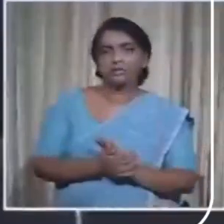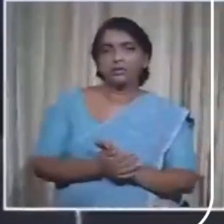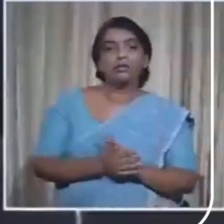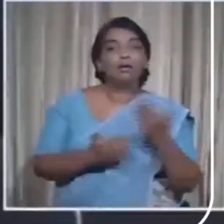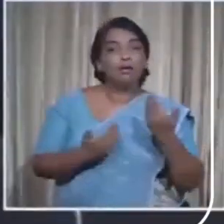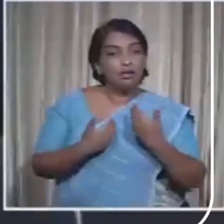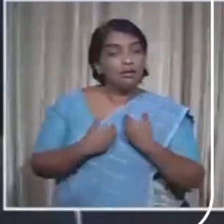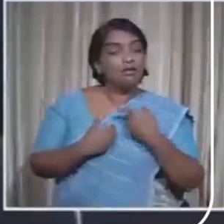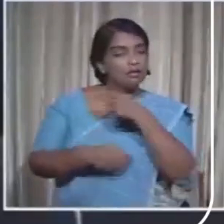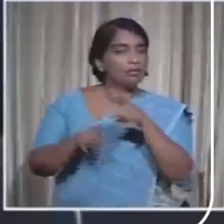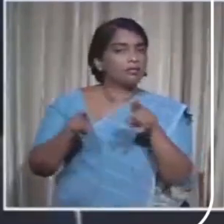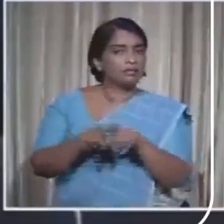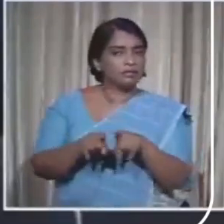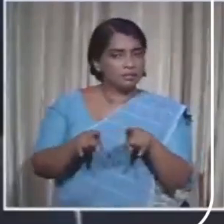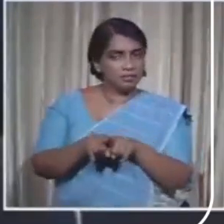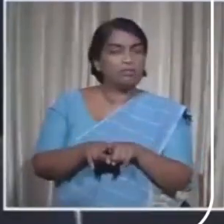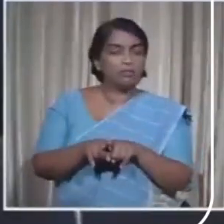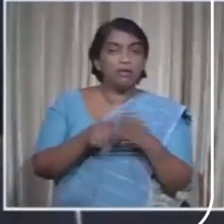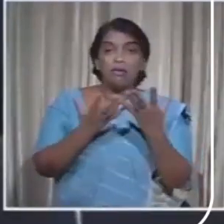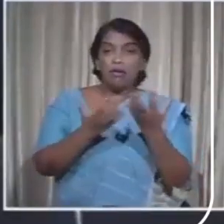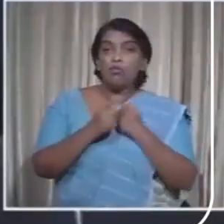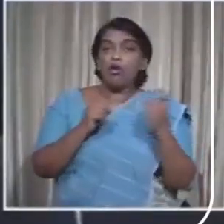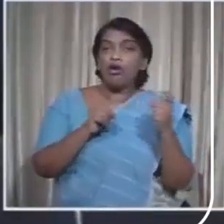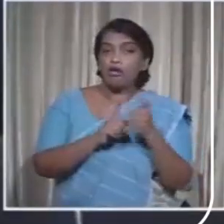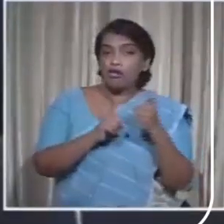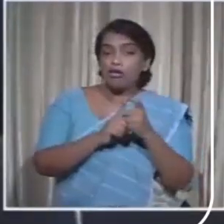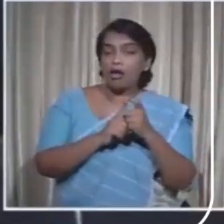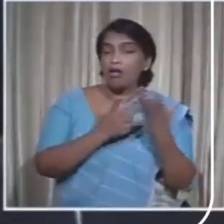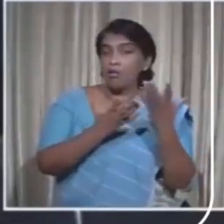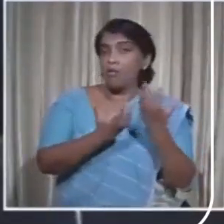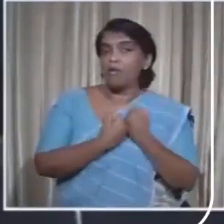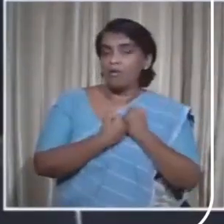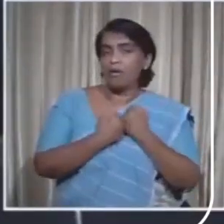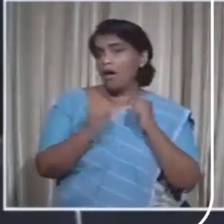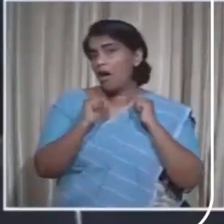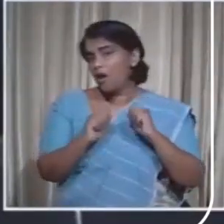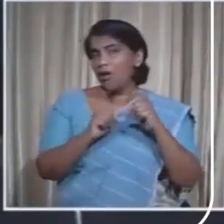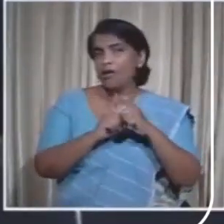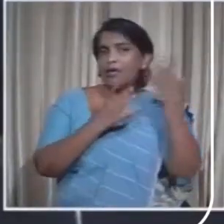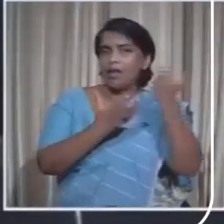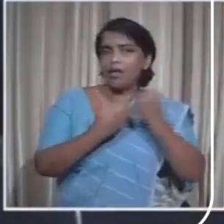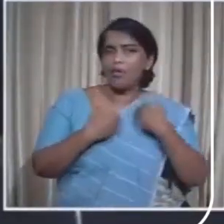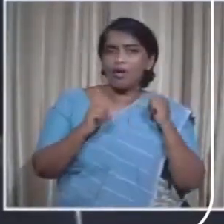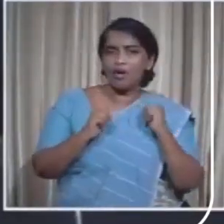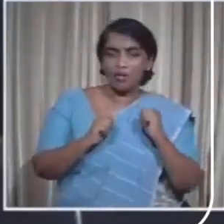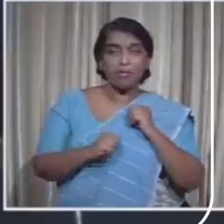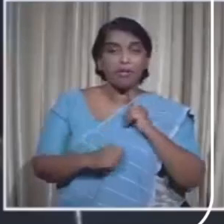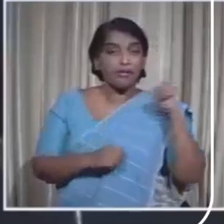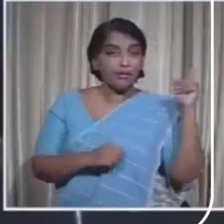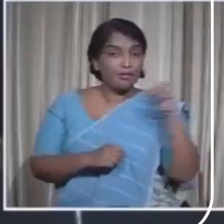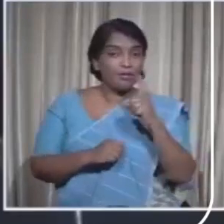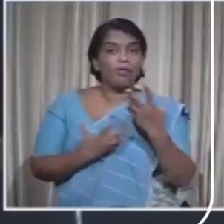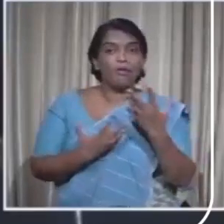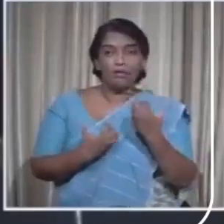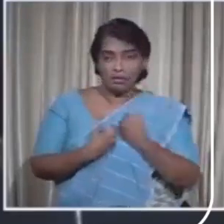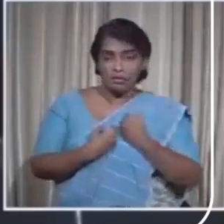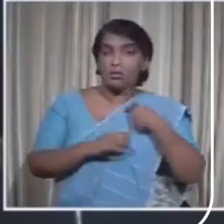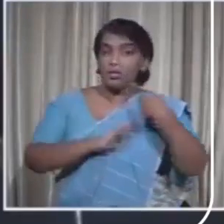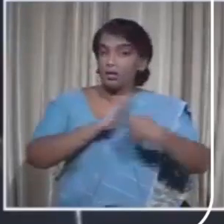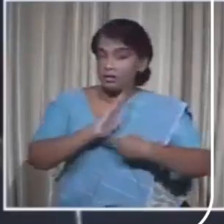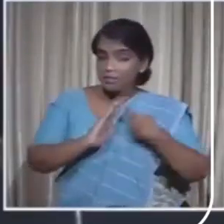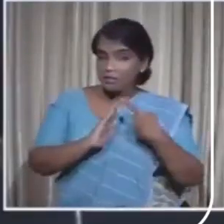අපි ඒ නිසා ඒවා ගන්න අපිට ඩොලර් වමනයි. අපි කොහොමද අරගන්නේ? පළමුවෙන්ම අපිට වමනා මේ